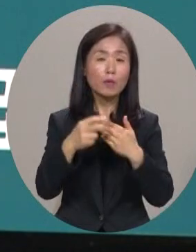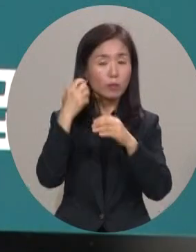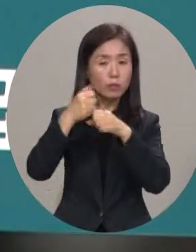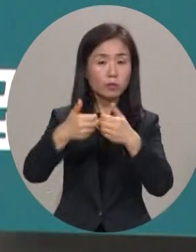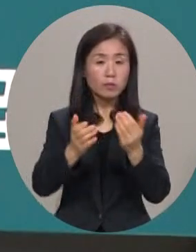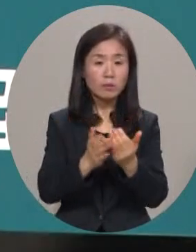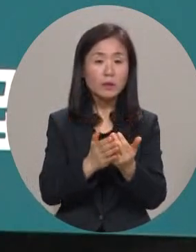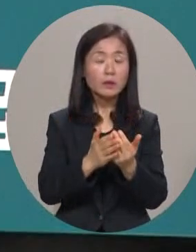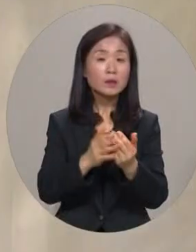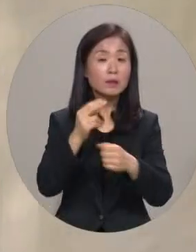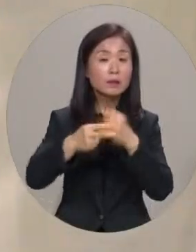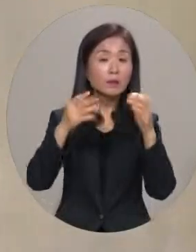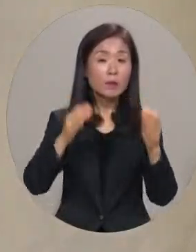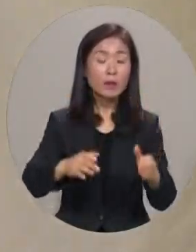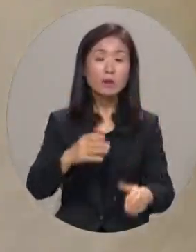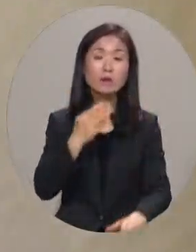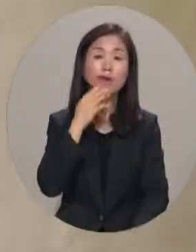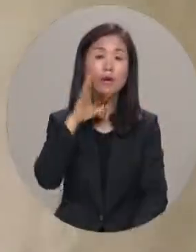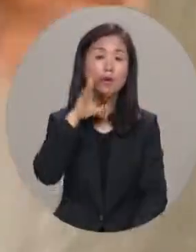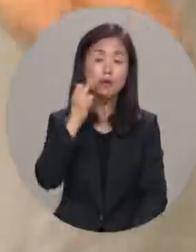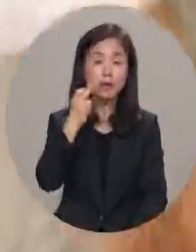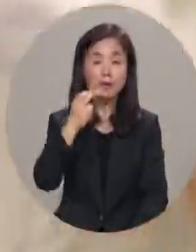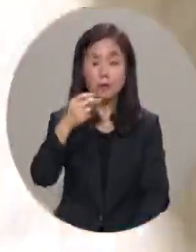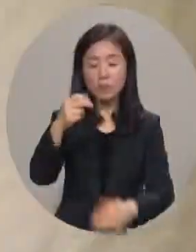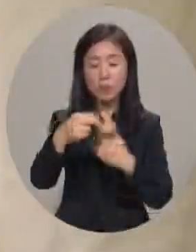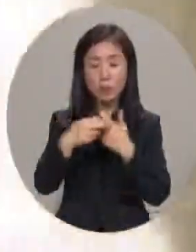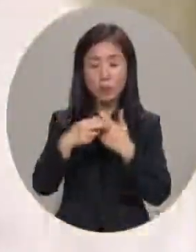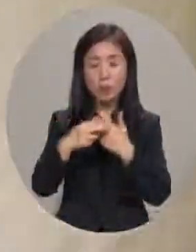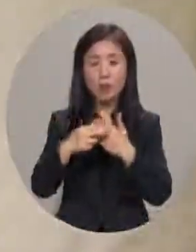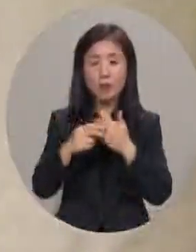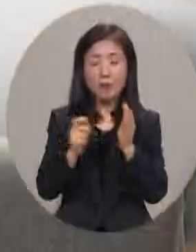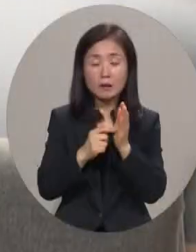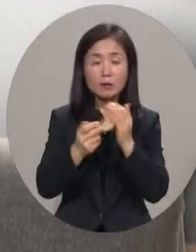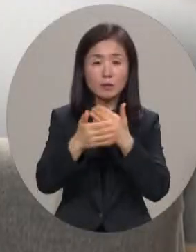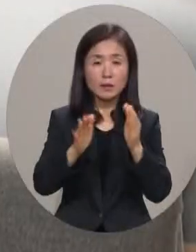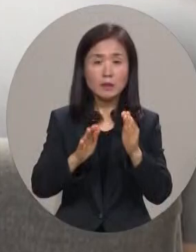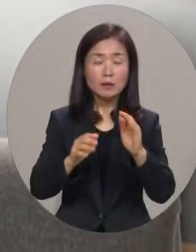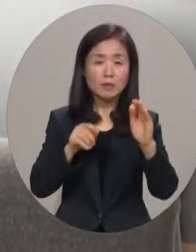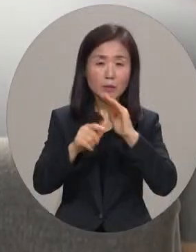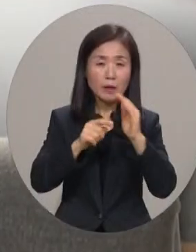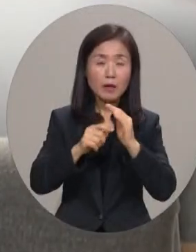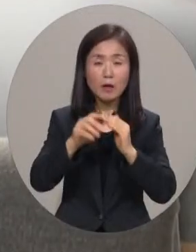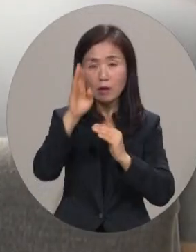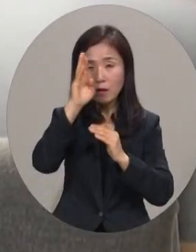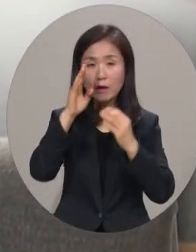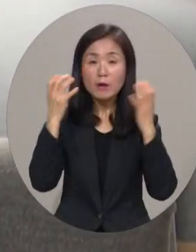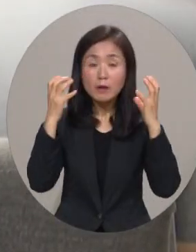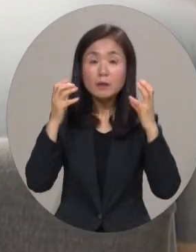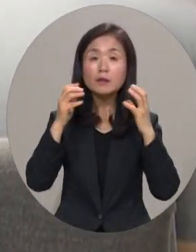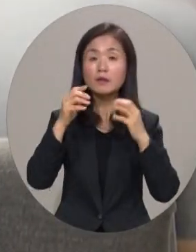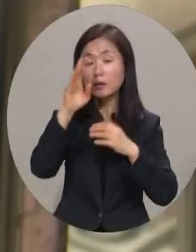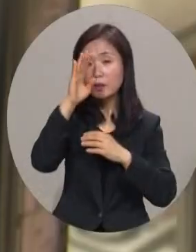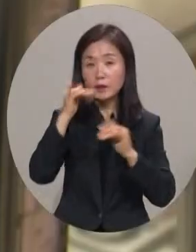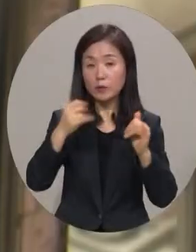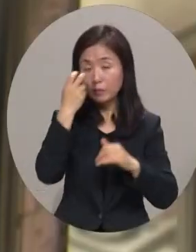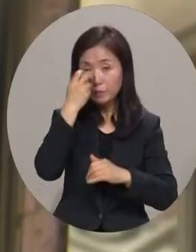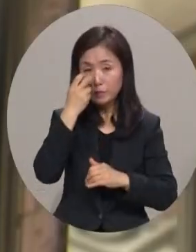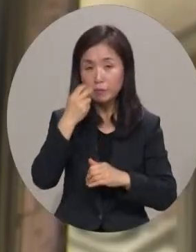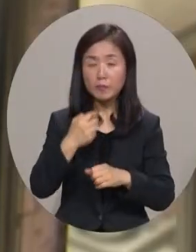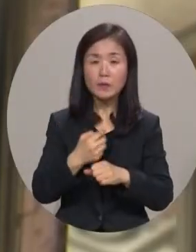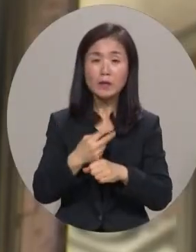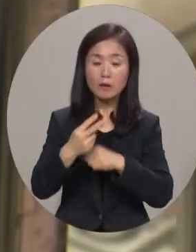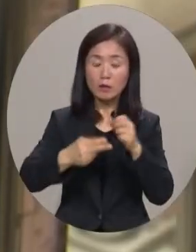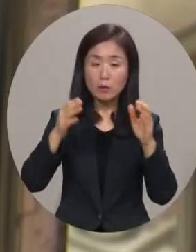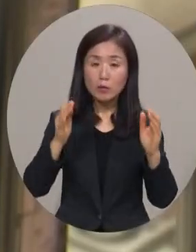전문 응급실을 찾은 환자를 분석했습니다 제작년 3월부터 6월 사이에 방문한 18세 이하 소화